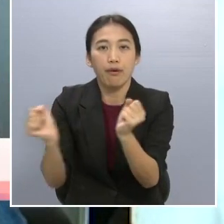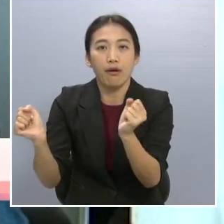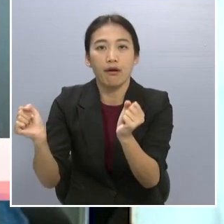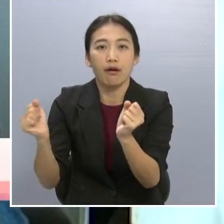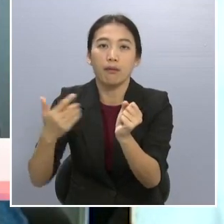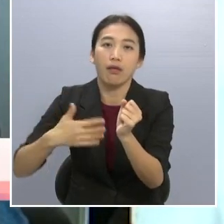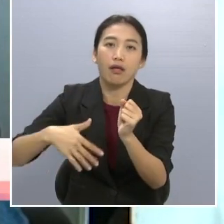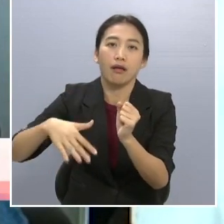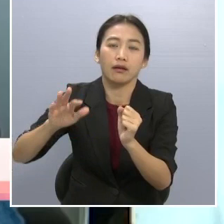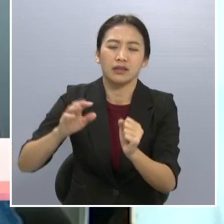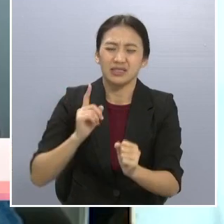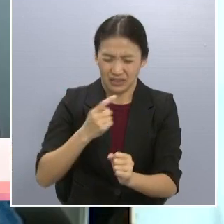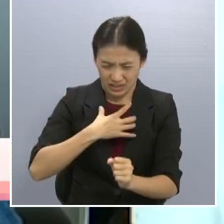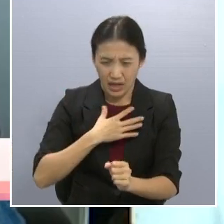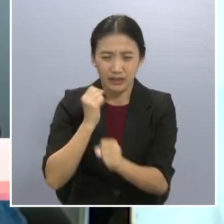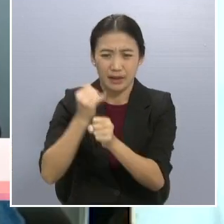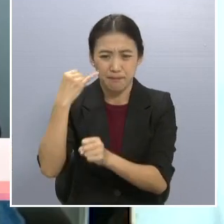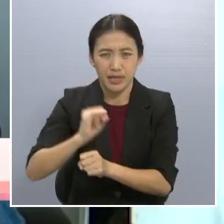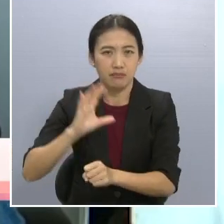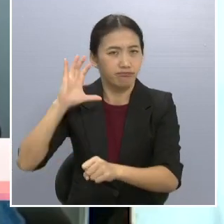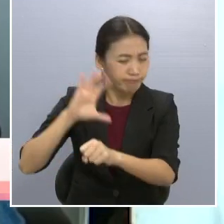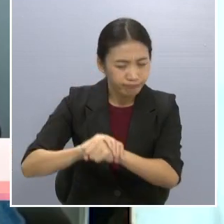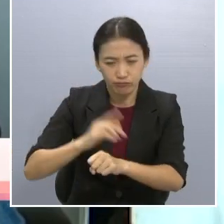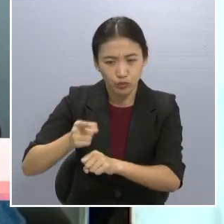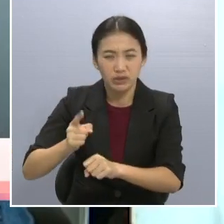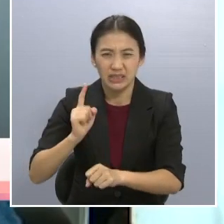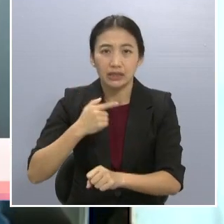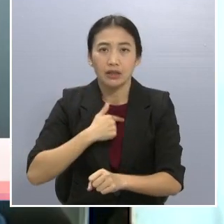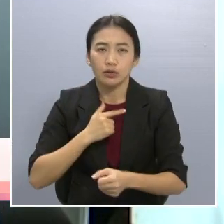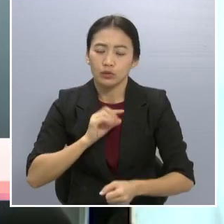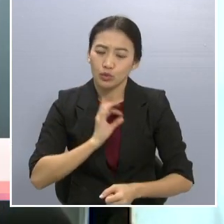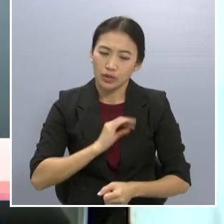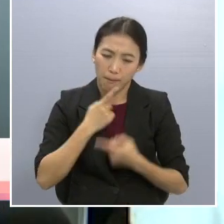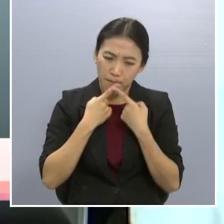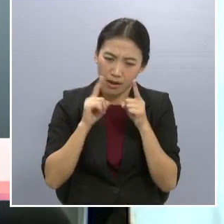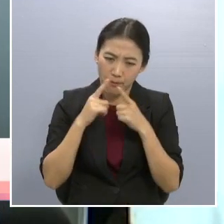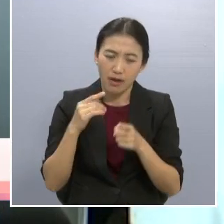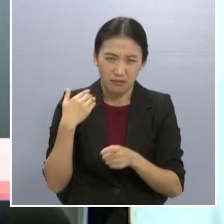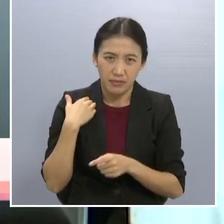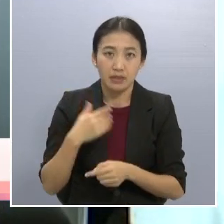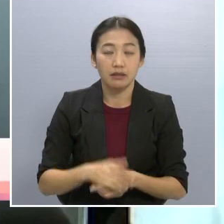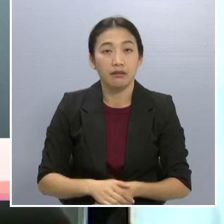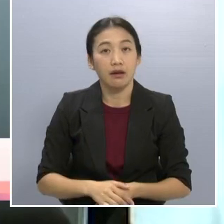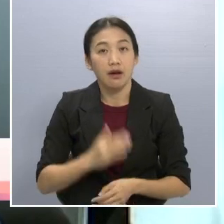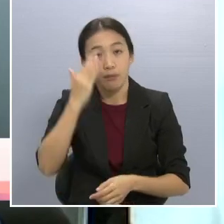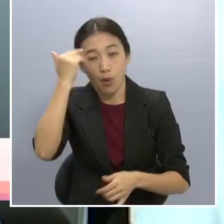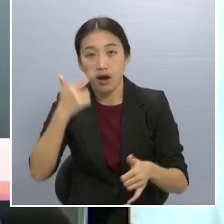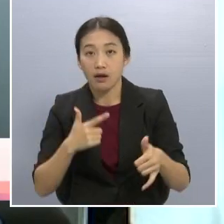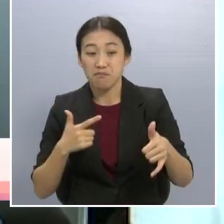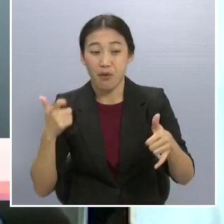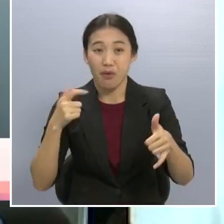ริงๆเราก็ติดใจหลายๆจุดนะคะดูแล้วเนี่ยมันไม่น่าจะเป็นอุบัติเหตุอยู่แล้วเพราะว่าผลนิติวิทยาศาสตร์ออกมาเนี่ย